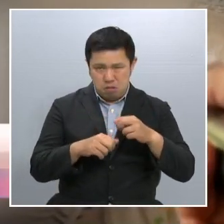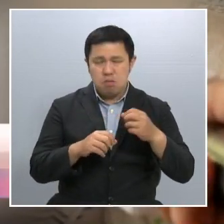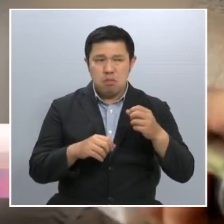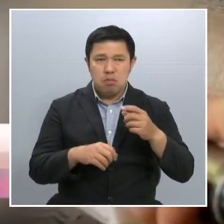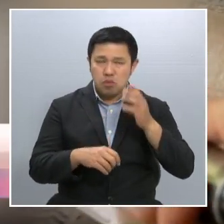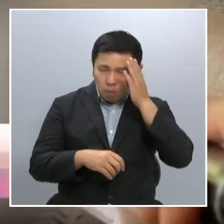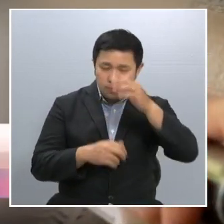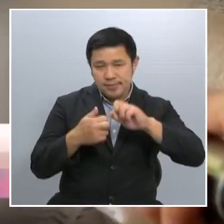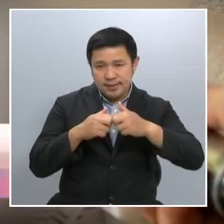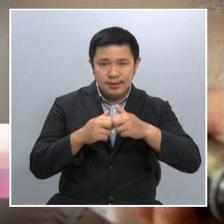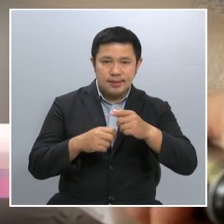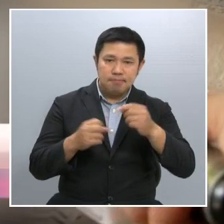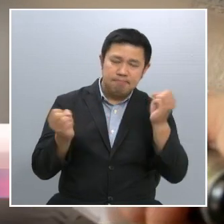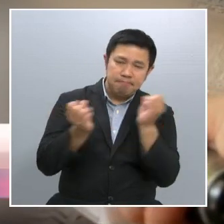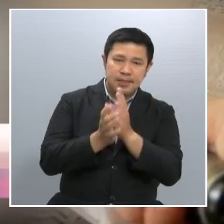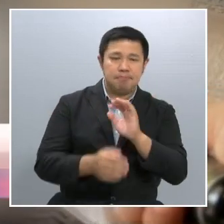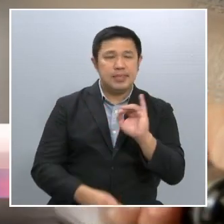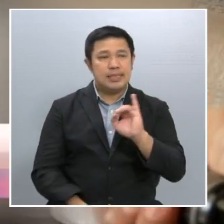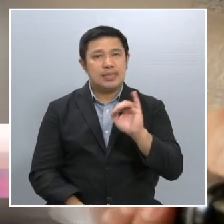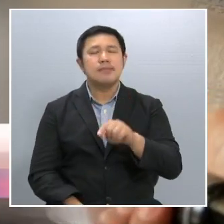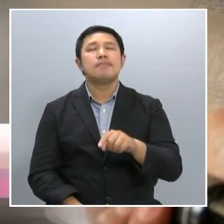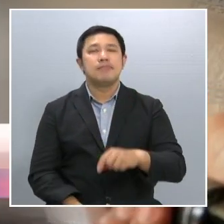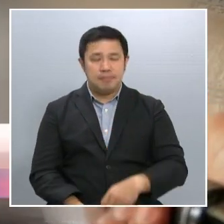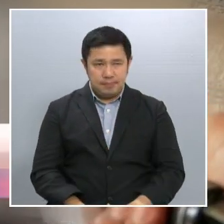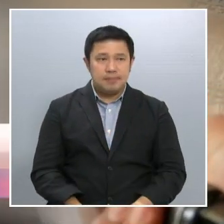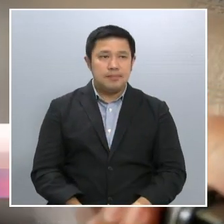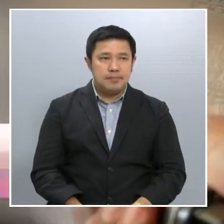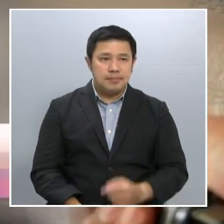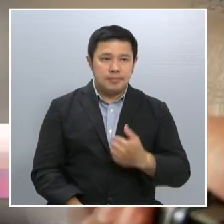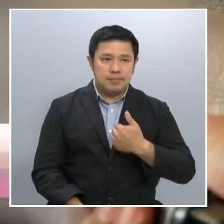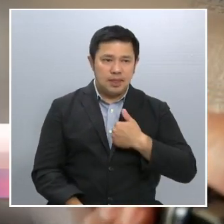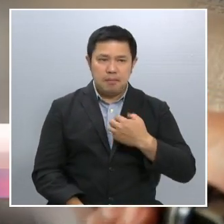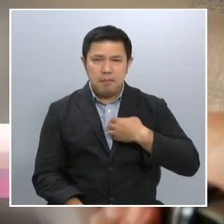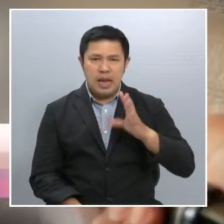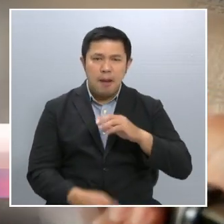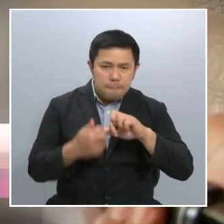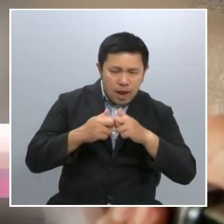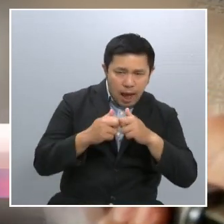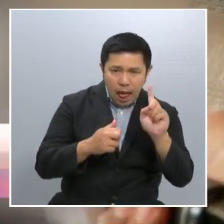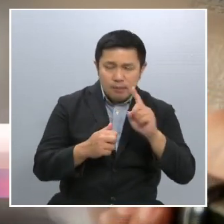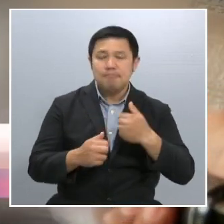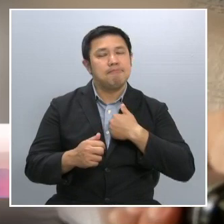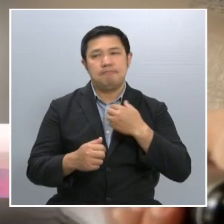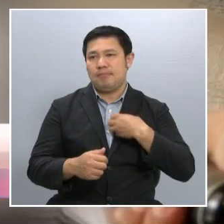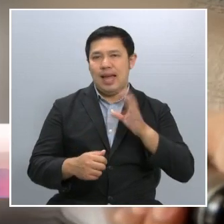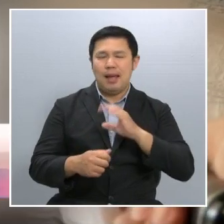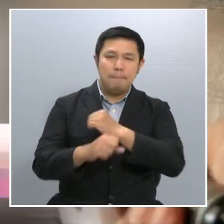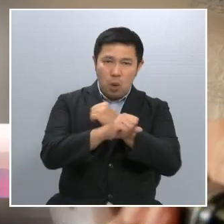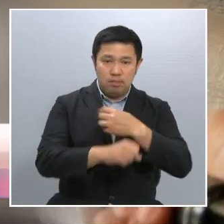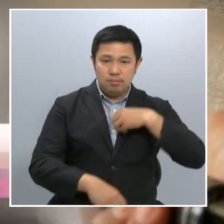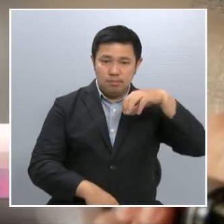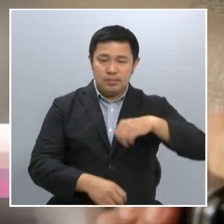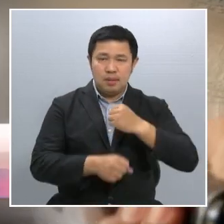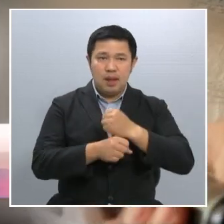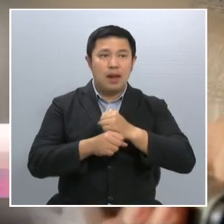ะบานปลายกลายไปเป็นเหตุที่มันไม่คาดฝันเกิดขึ้นอีกเหมือนกันเรายังไม่อยากให้เกิดขึ้นดังนั้นก็คิดว่าถ้าเป็นหน่วยงานของรัฐเนี่ย